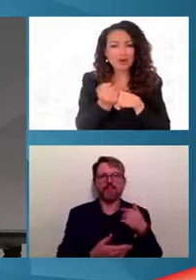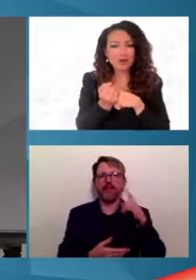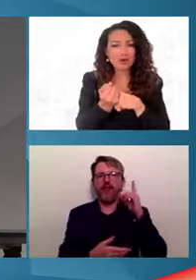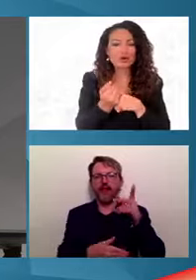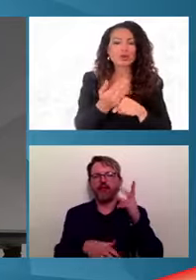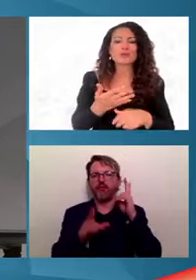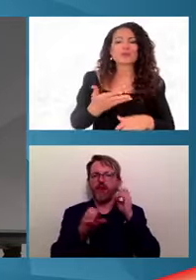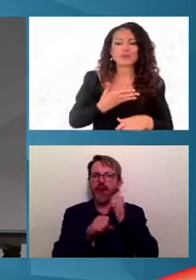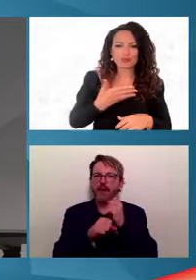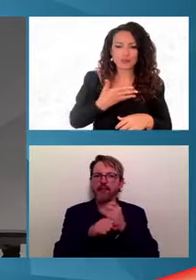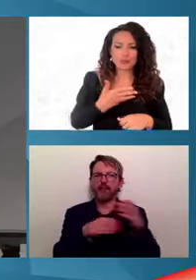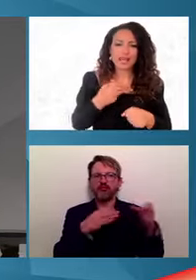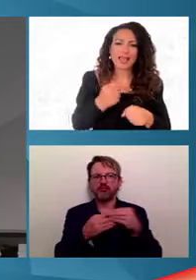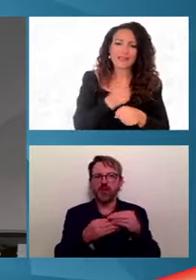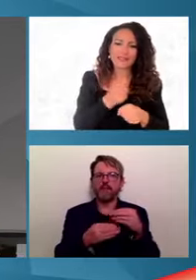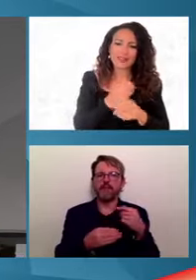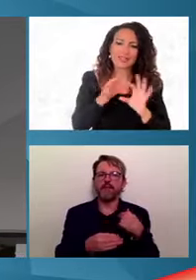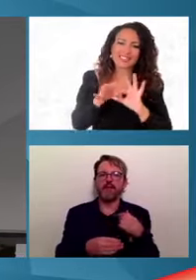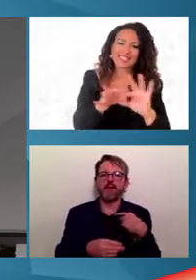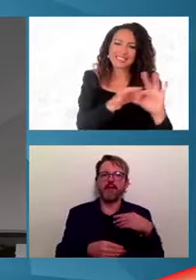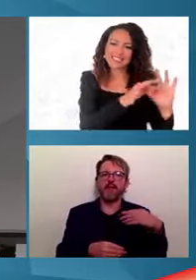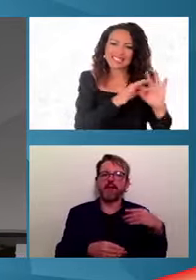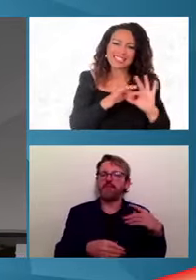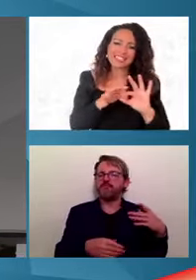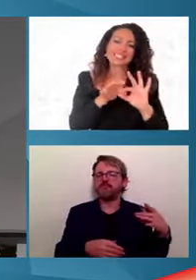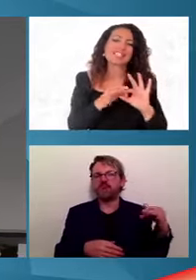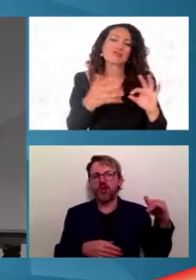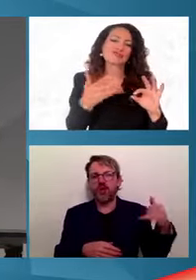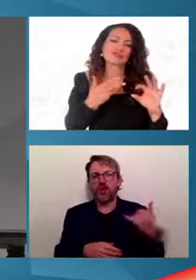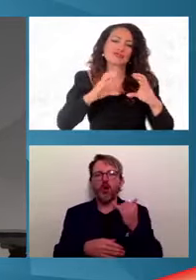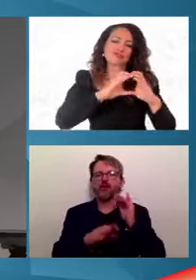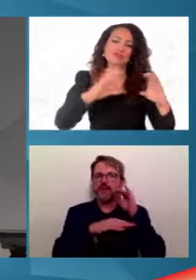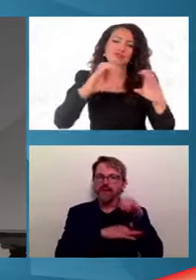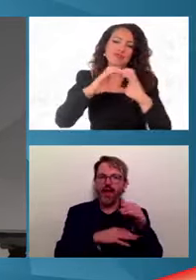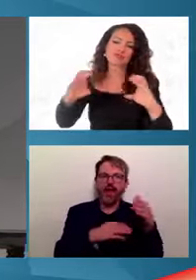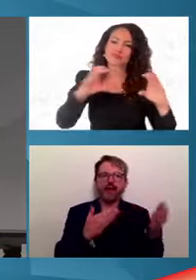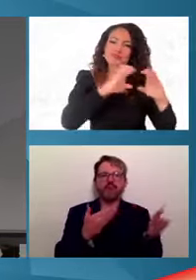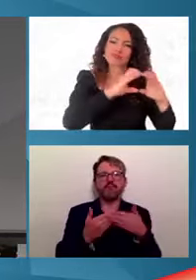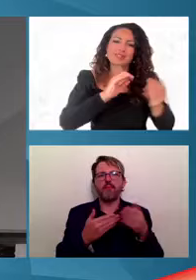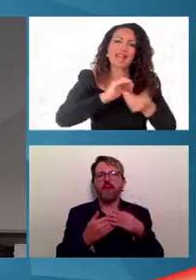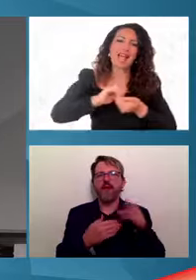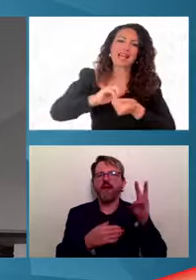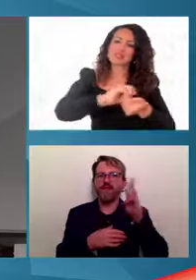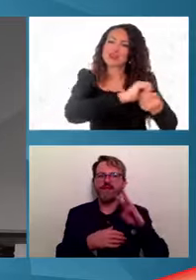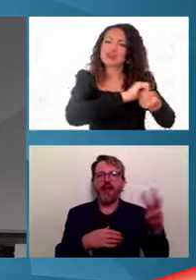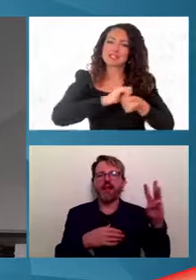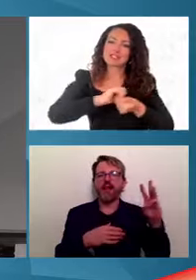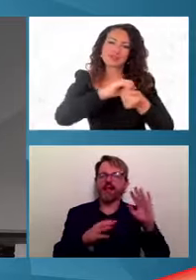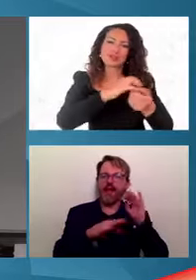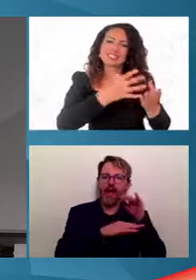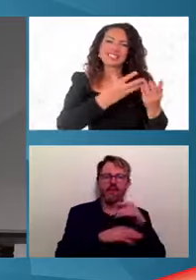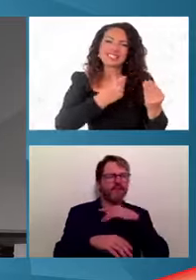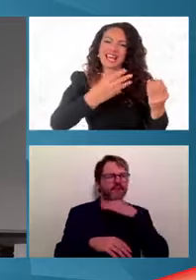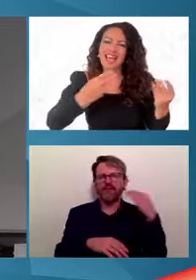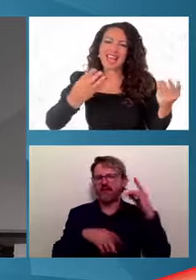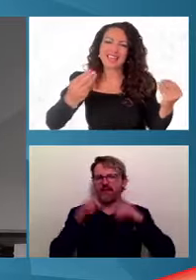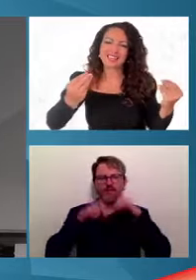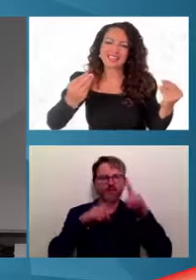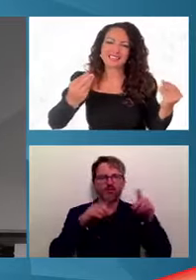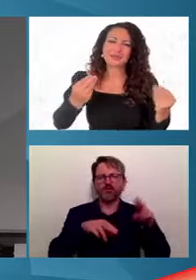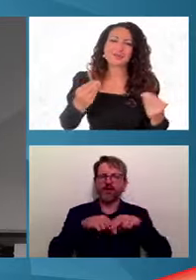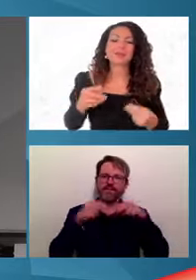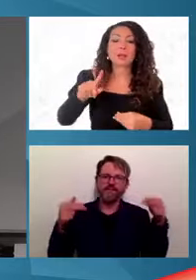siamo andati per lo Josephine, IPA, i Waldheim, le case di associazioni e tante altre cose. Abbiamo lavorato per la